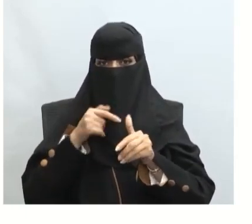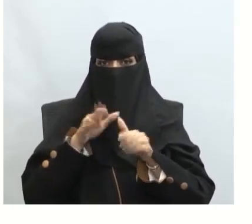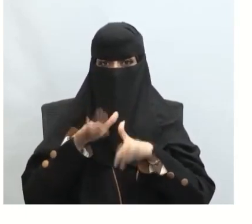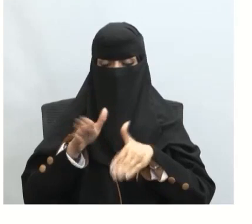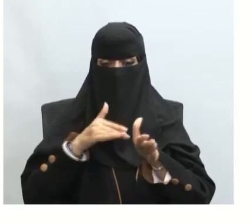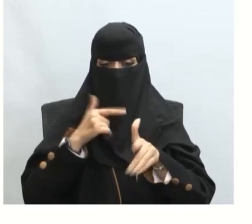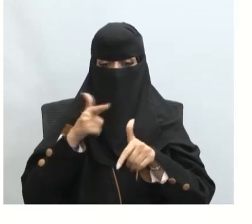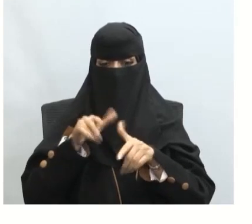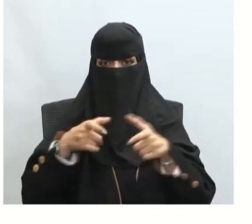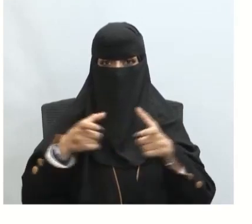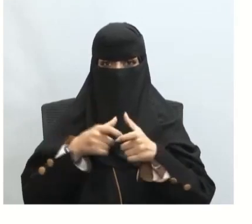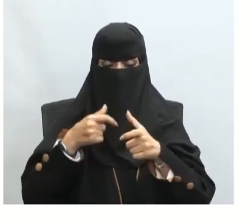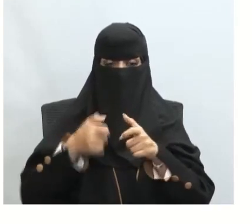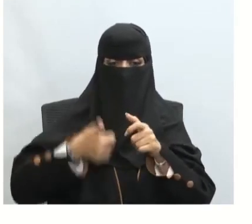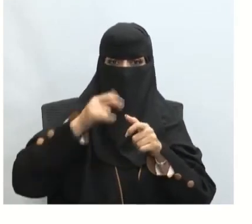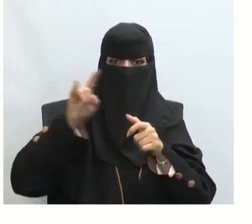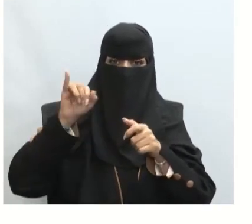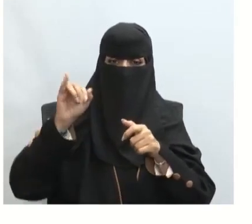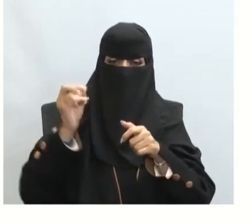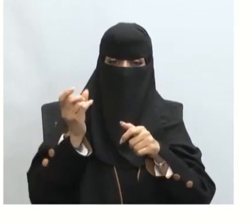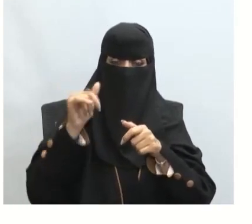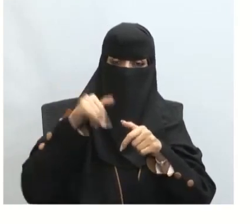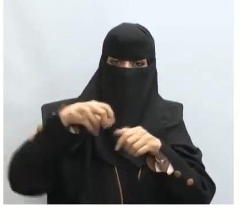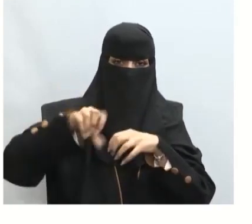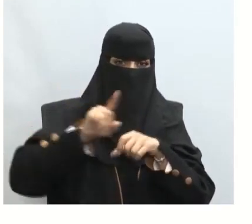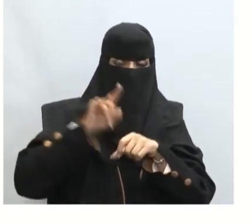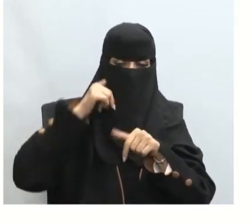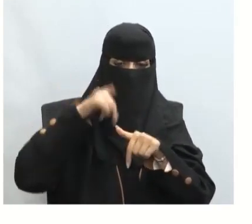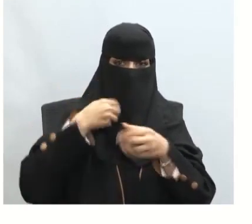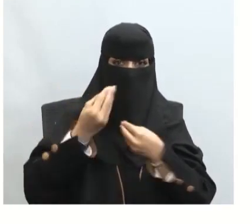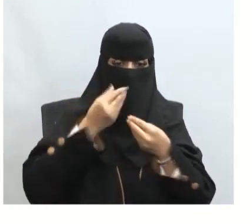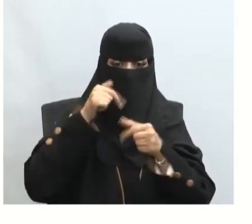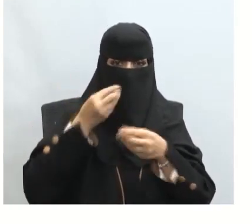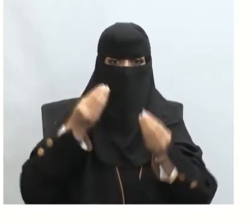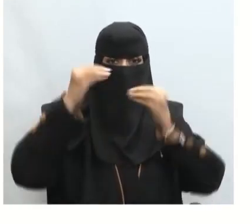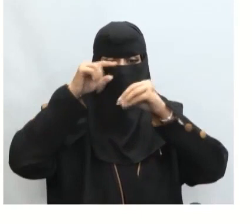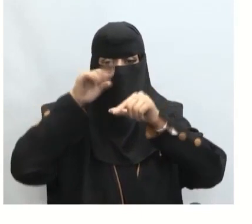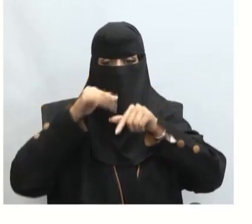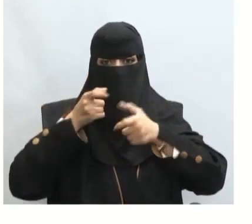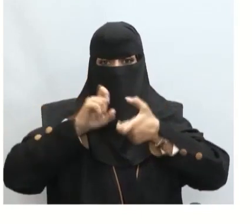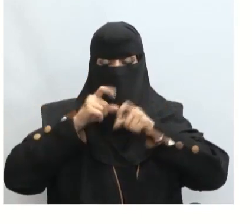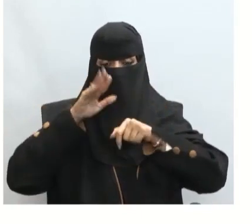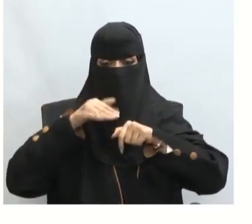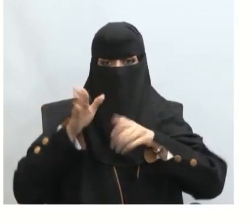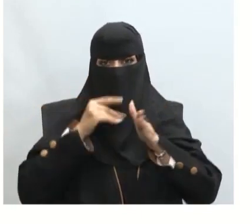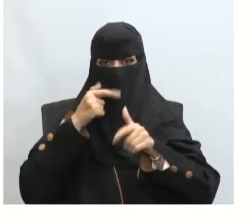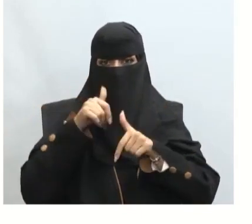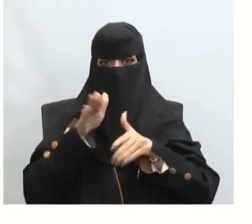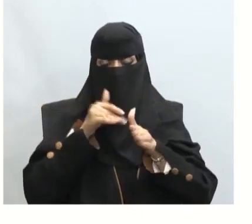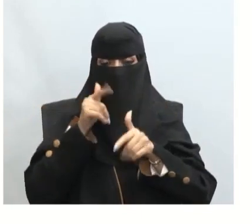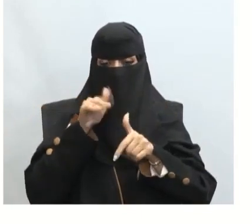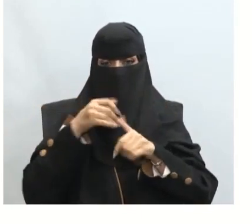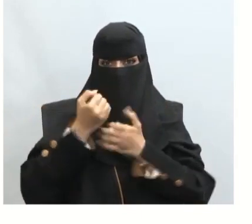لوجود مجموعه الامين في فلا لا يصنف من ضمن تفاعلات الاضافه لاحظ هنا سيتكون لدي الاميد